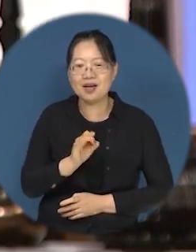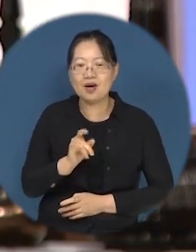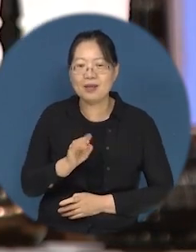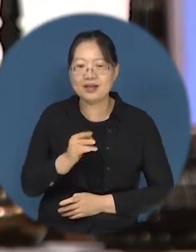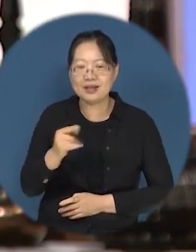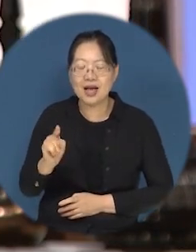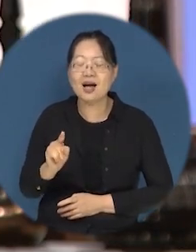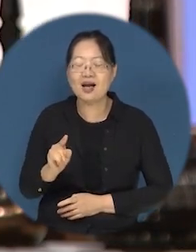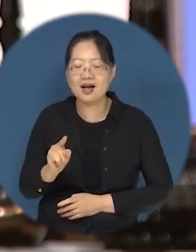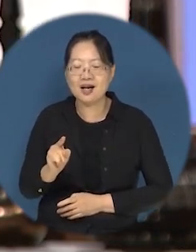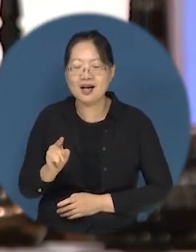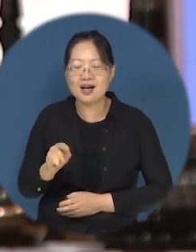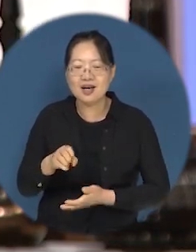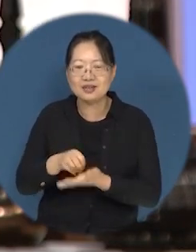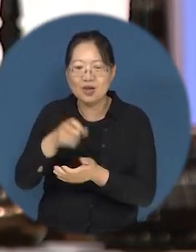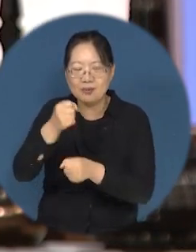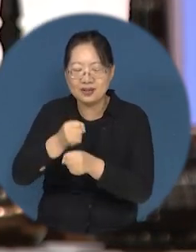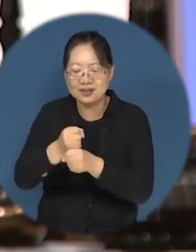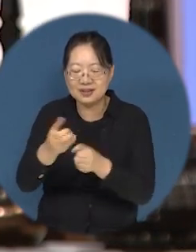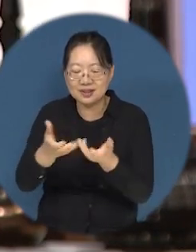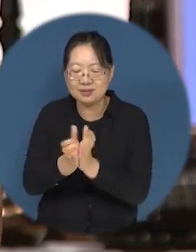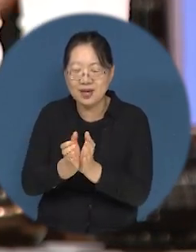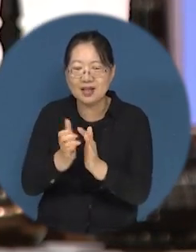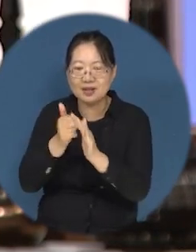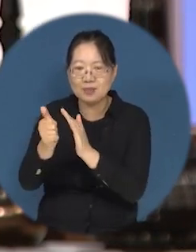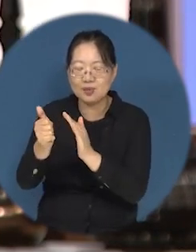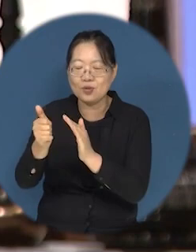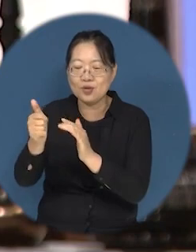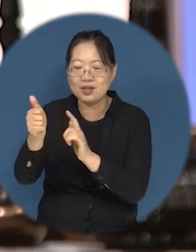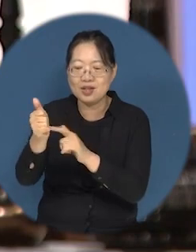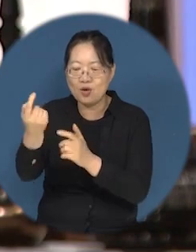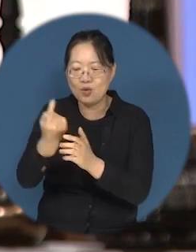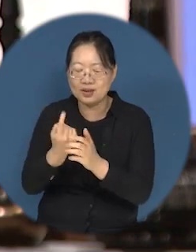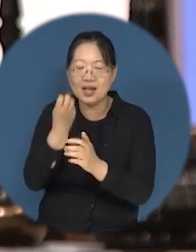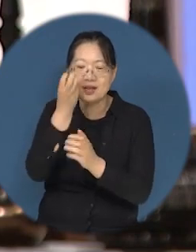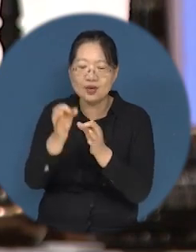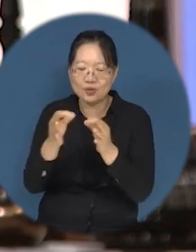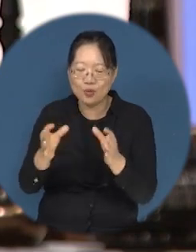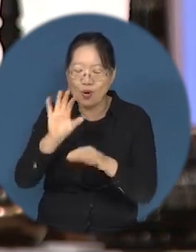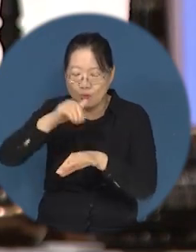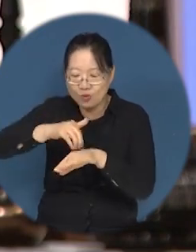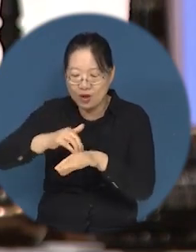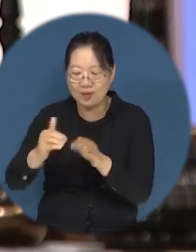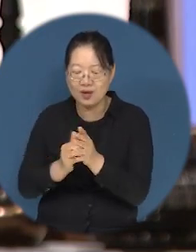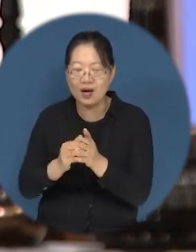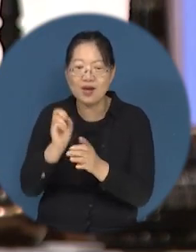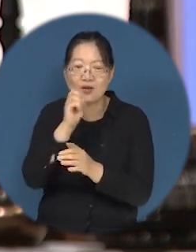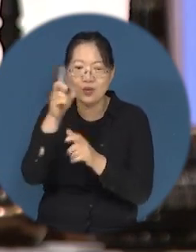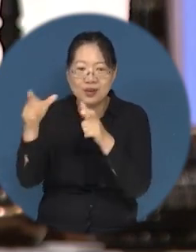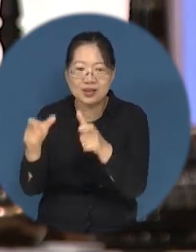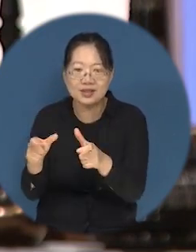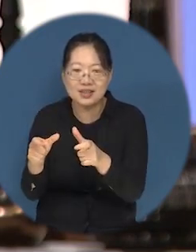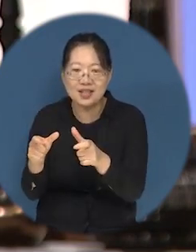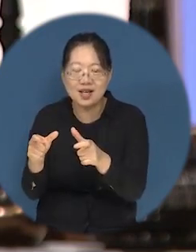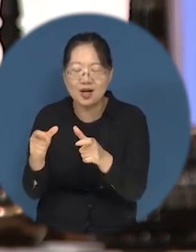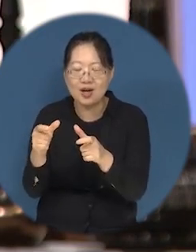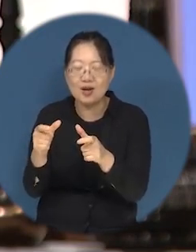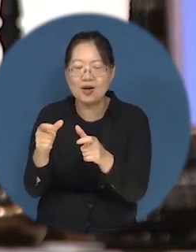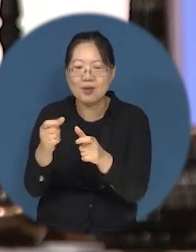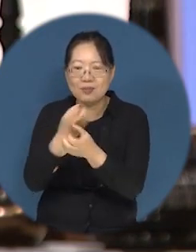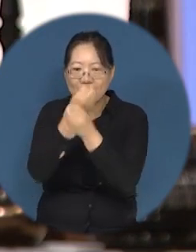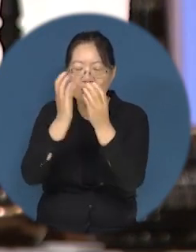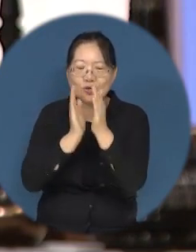와서 그 대표이사까지 오셔가지고 4개월 동안 OJT를 했어요. 그래서 용인시에